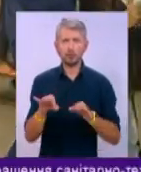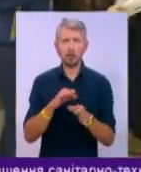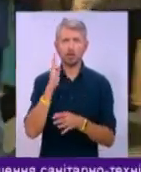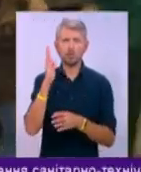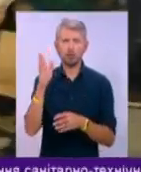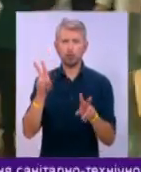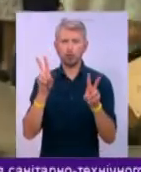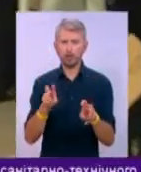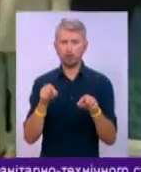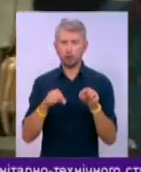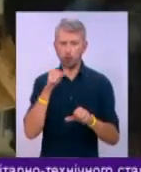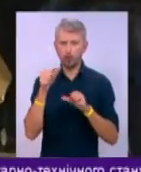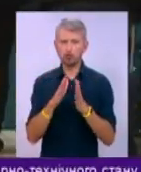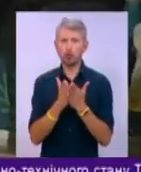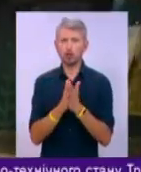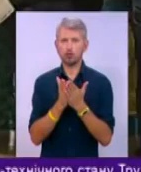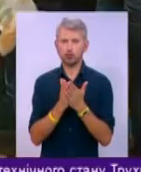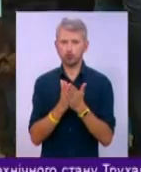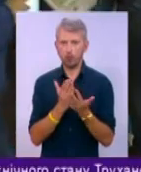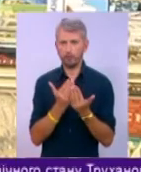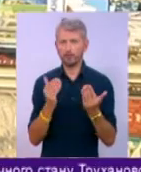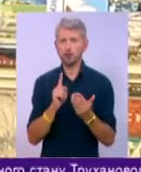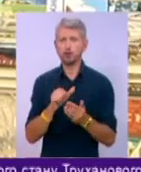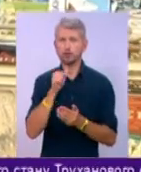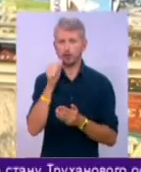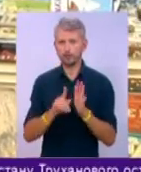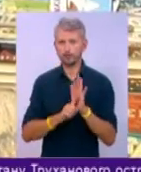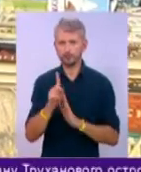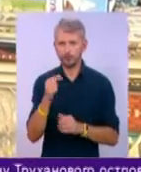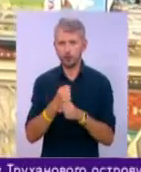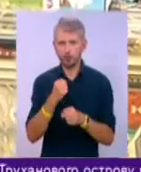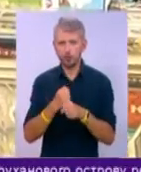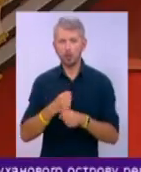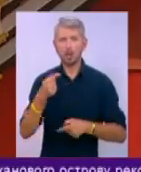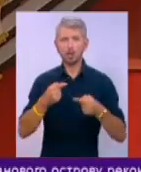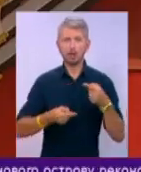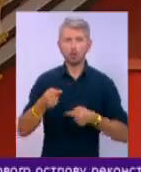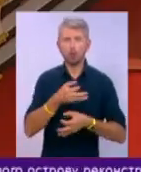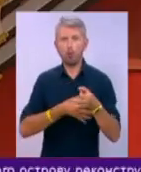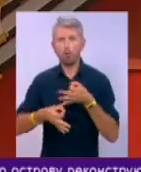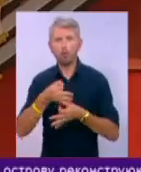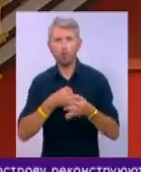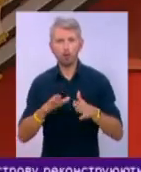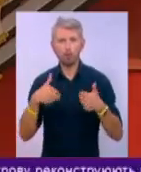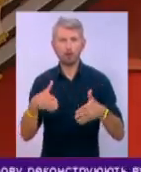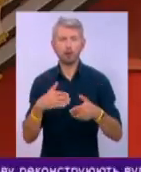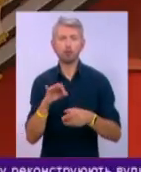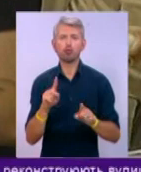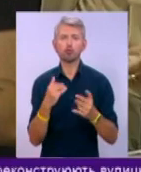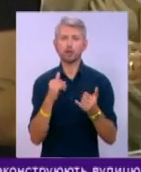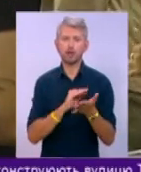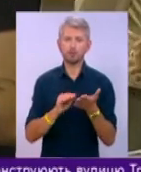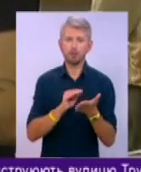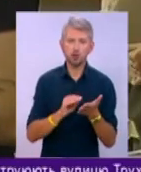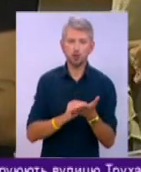майбутнього – тема цьогорічного книжкового арсеналу, який почне завтра свою роботу. Дискусії, обговорення, презентації. Про що зараз пишуть автори, а